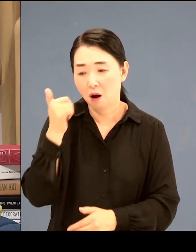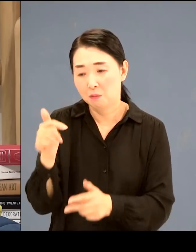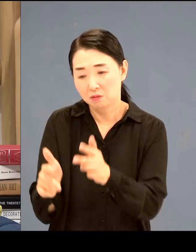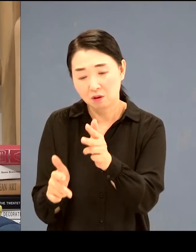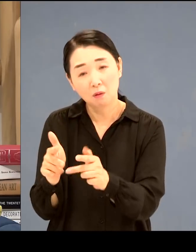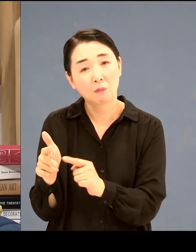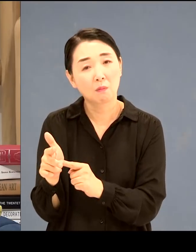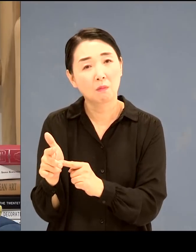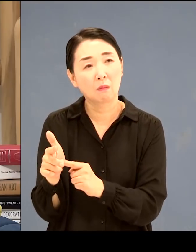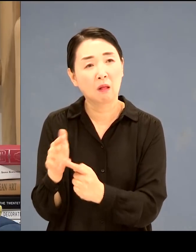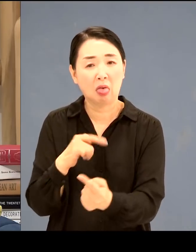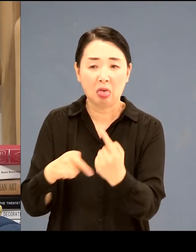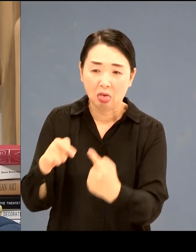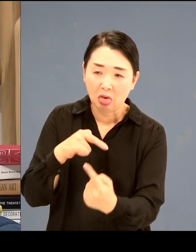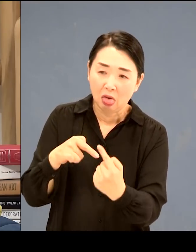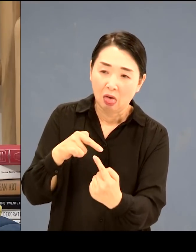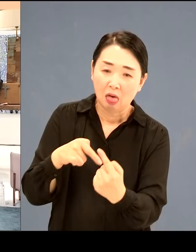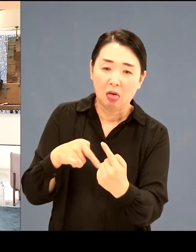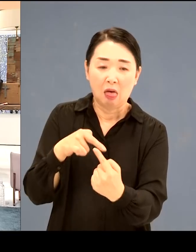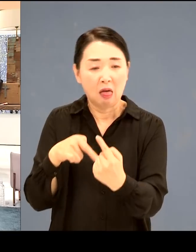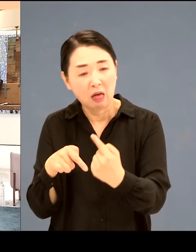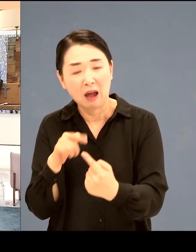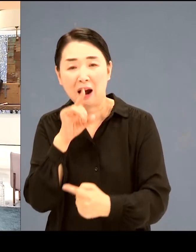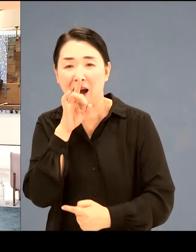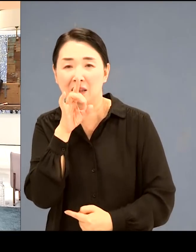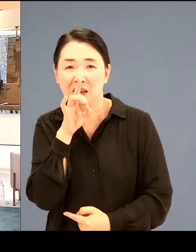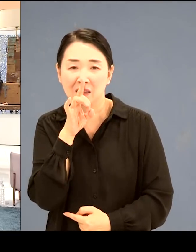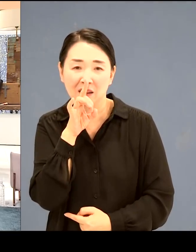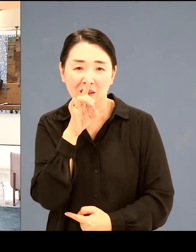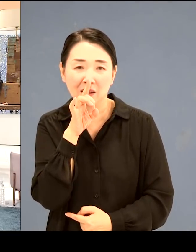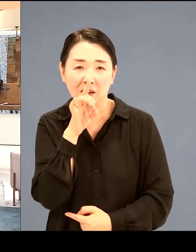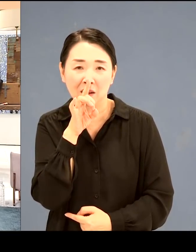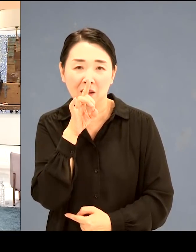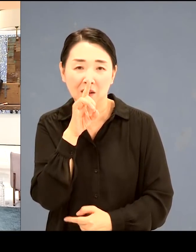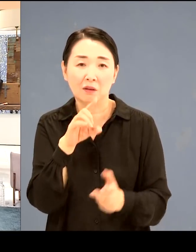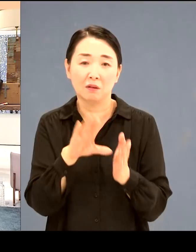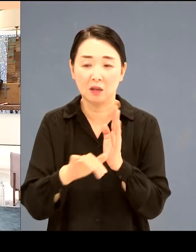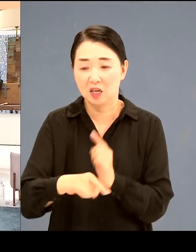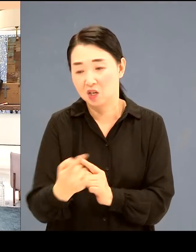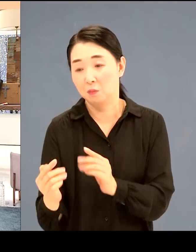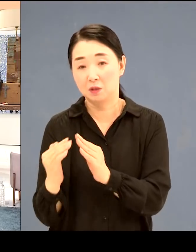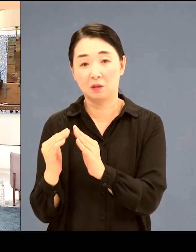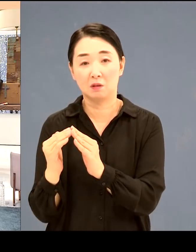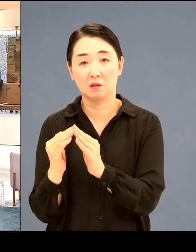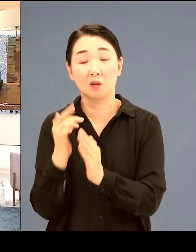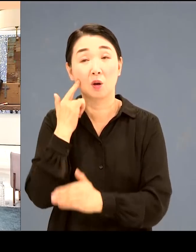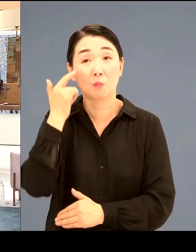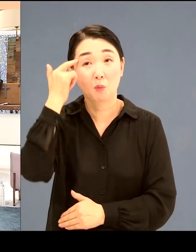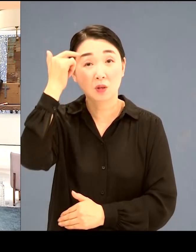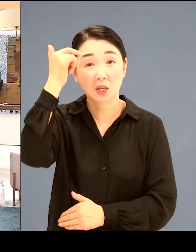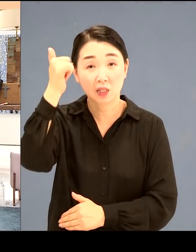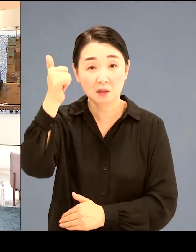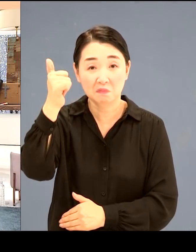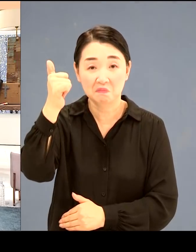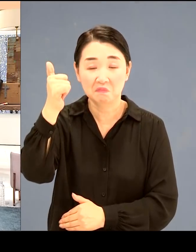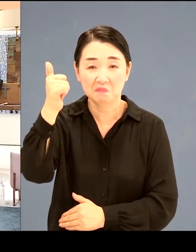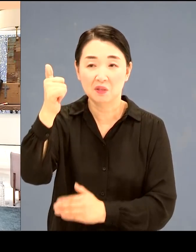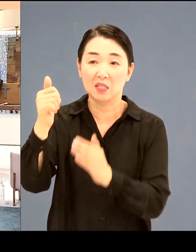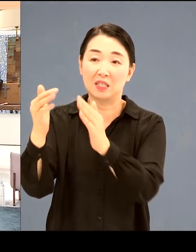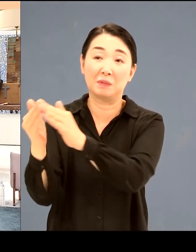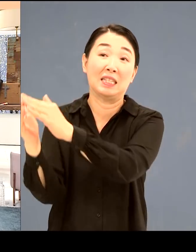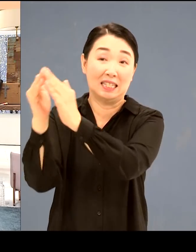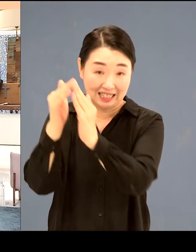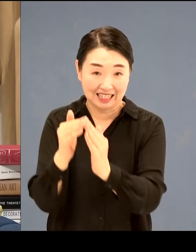계속 이제 잘 안 되기 시작하면서 이제 집에 옆집에 네. 그 목사님 사택이 이사를 오시게 됐어요.